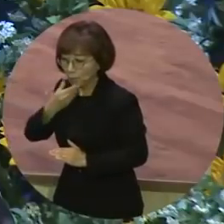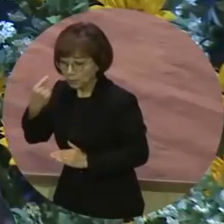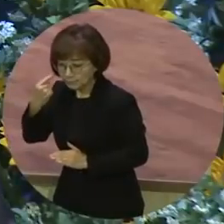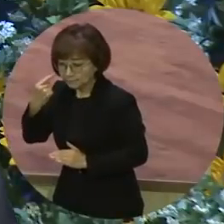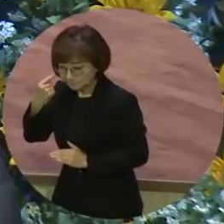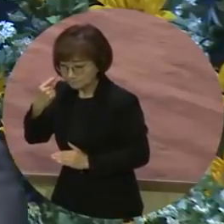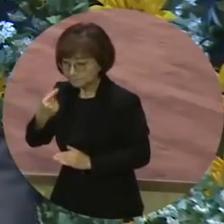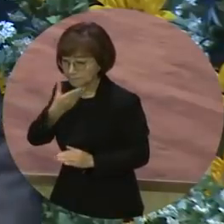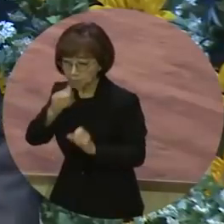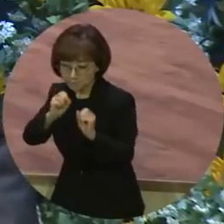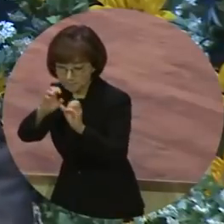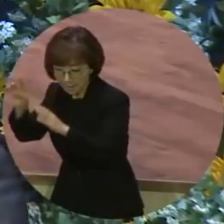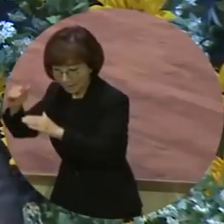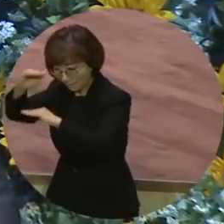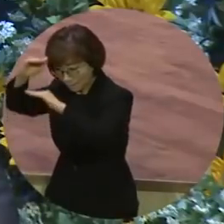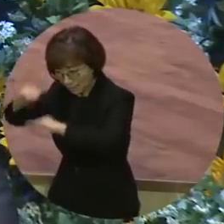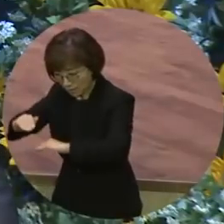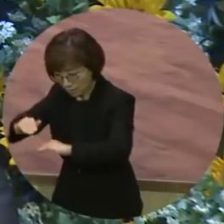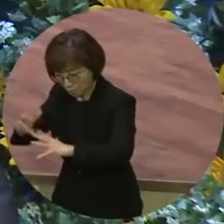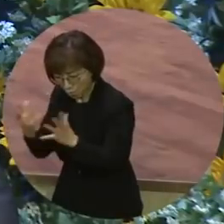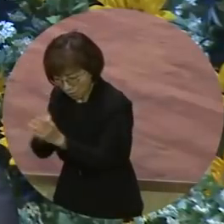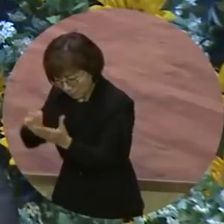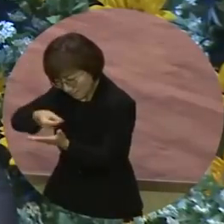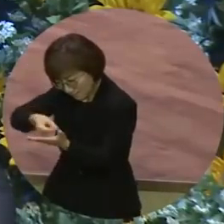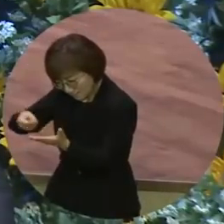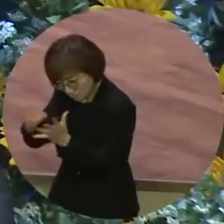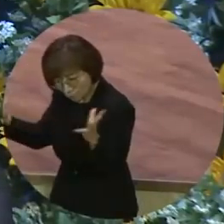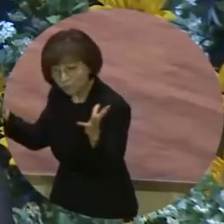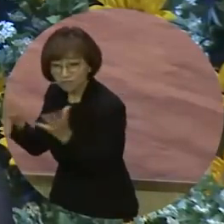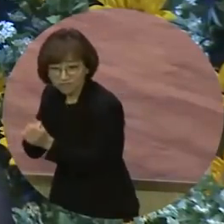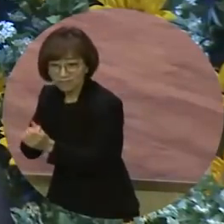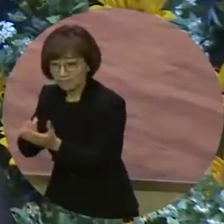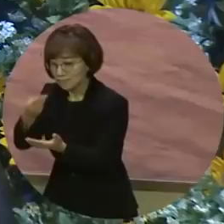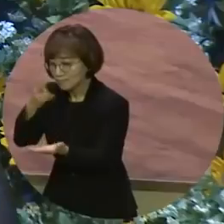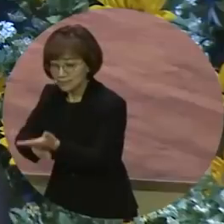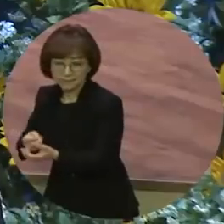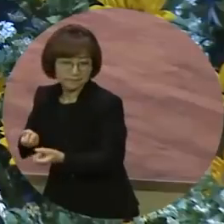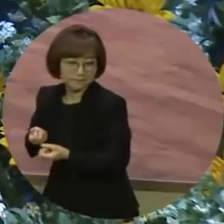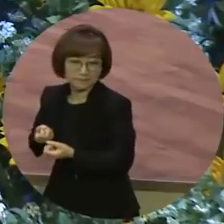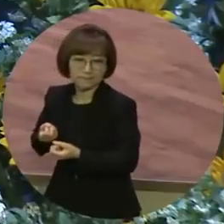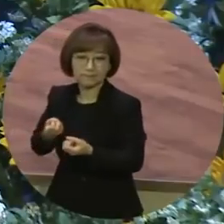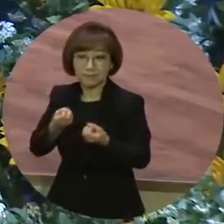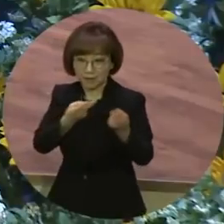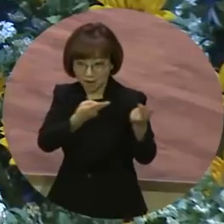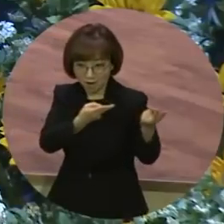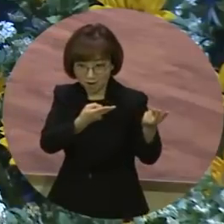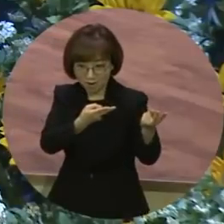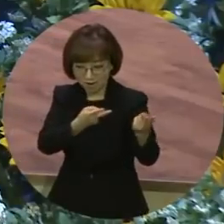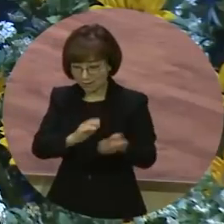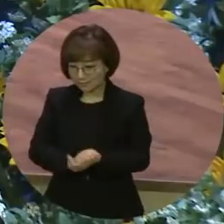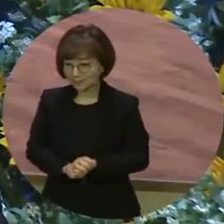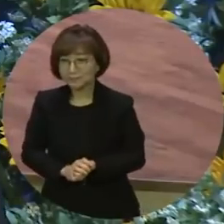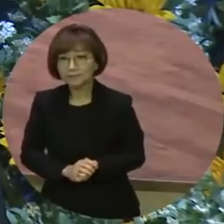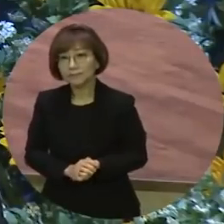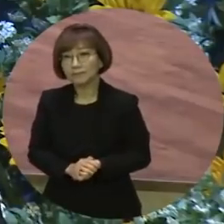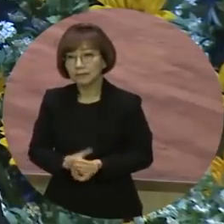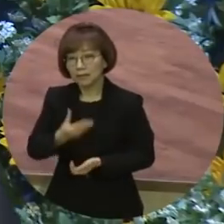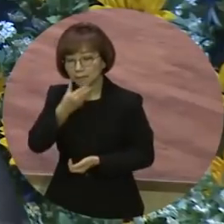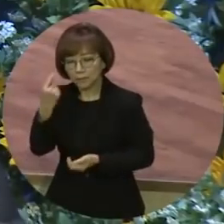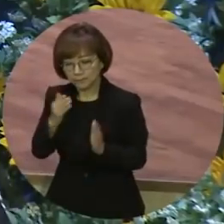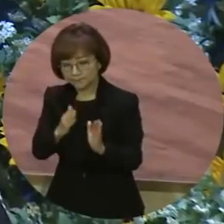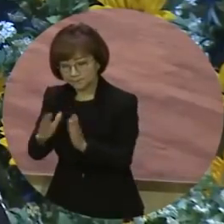자기가 증거하고 있는 복음, 자기가 체험하고 있는 이 복음을 그렇게 논리정연하게